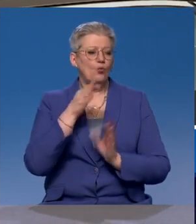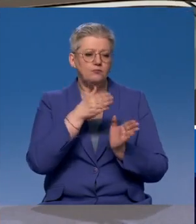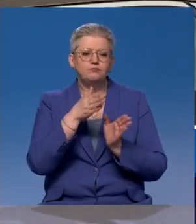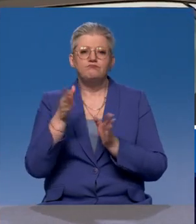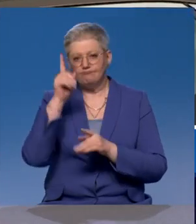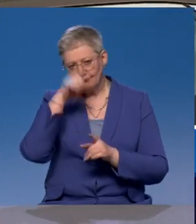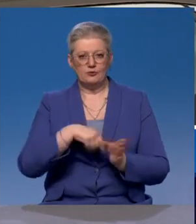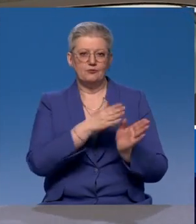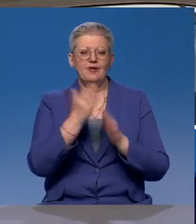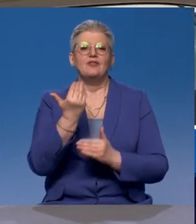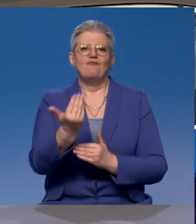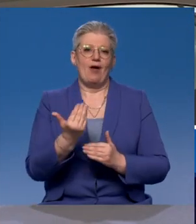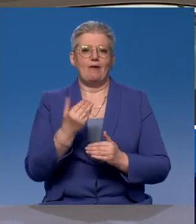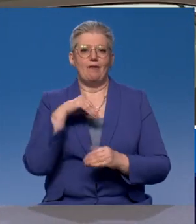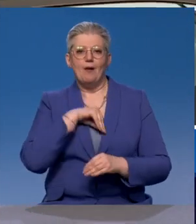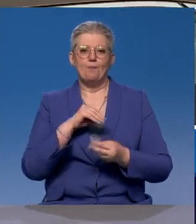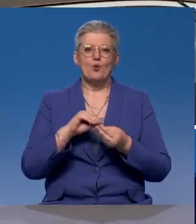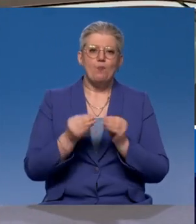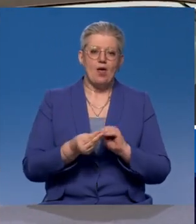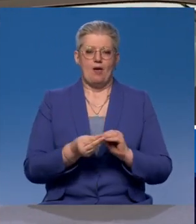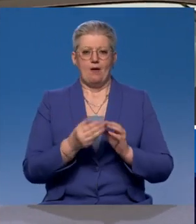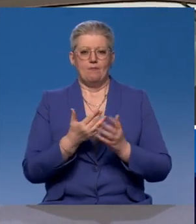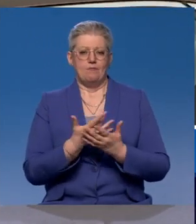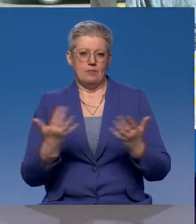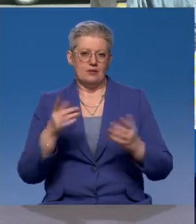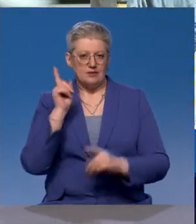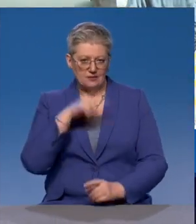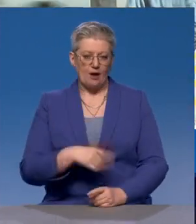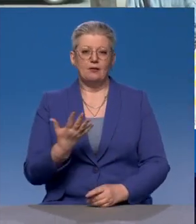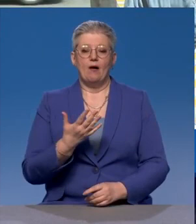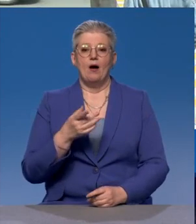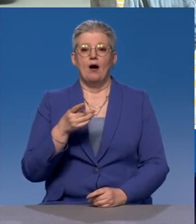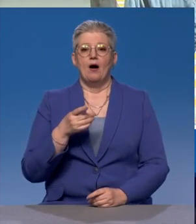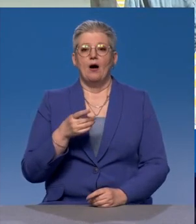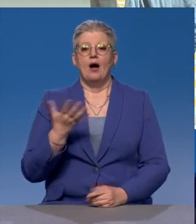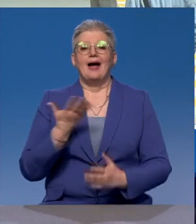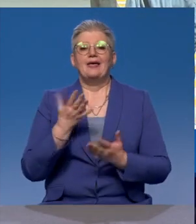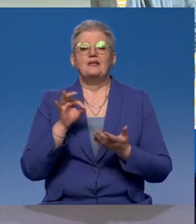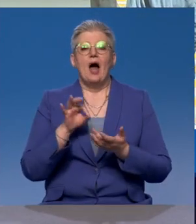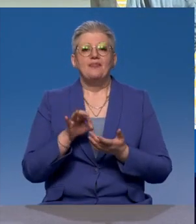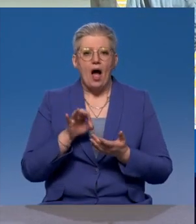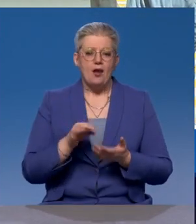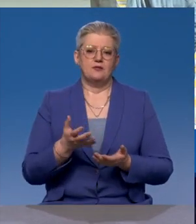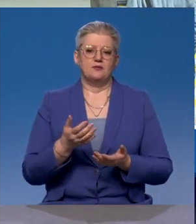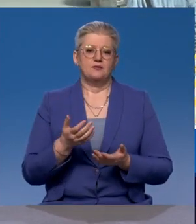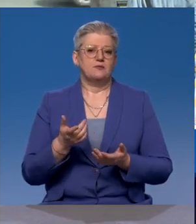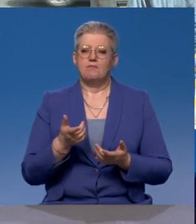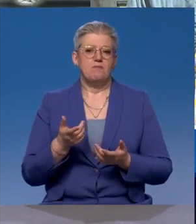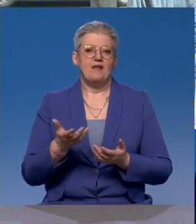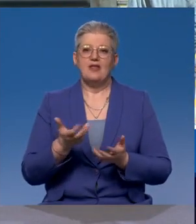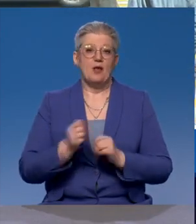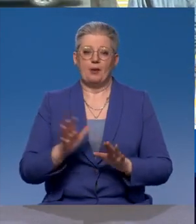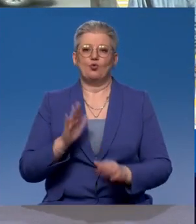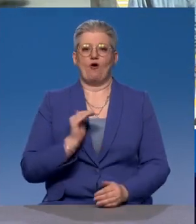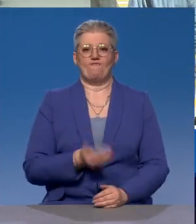твои чаяния. По здоровью, да, знает какие-то назначения. Какие-то анализы они не принимают, только можно пойти в